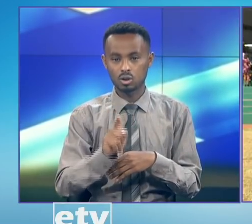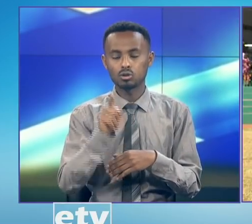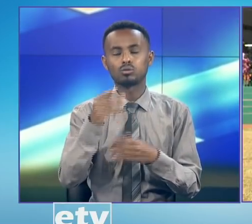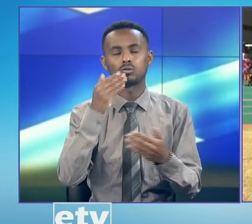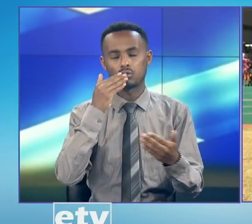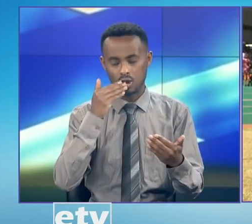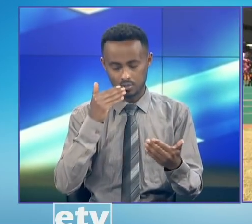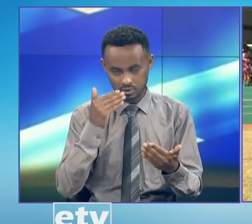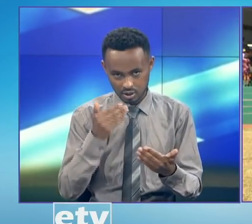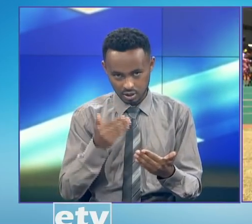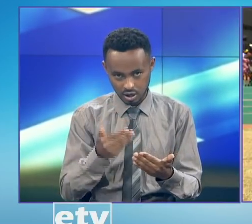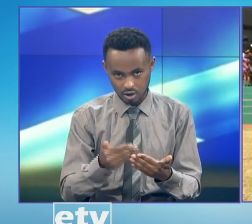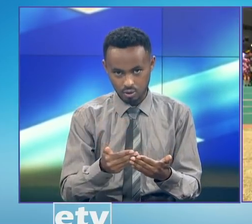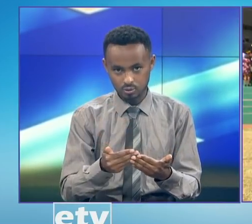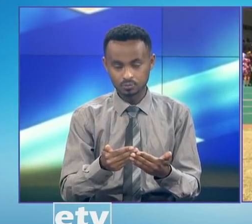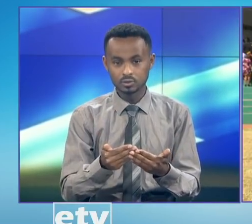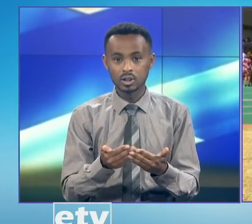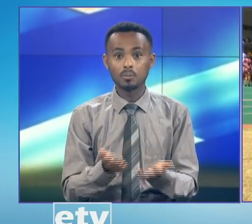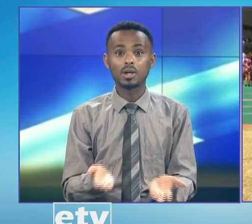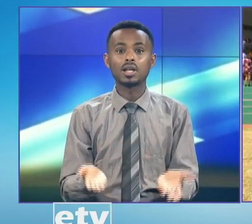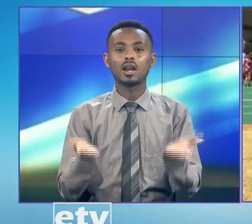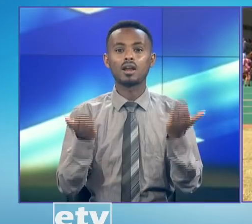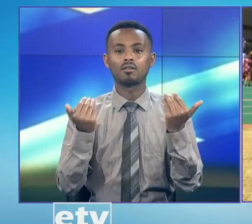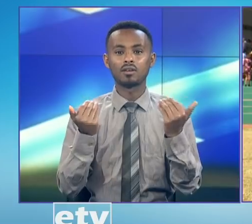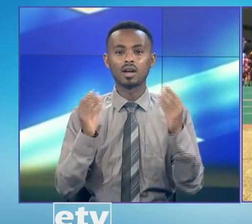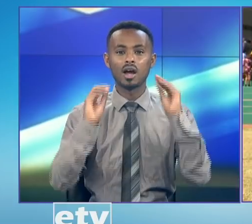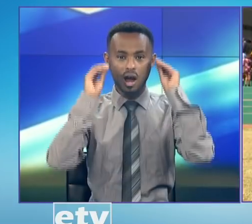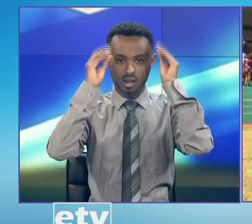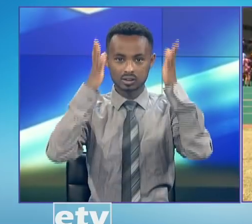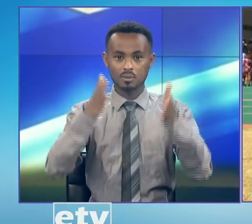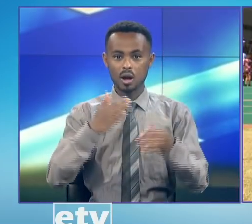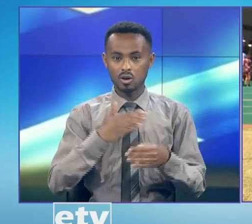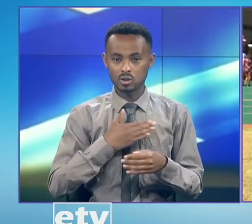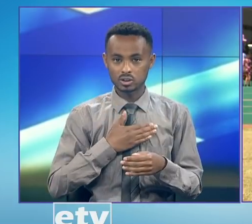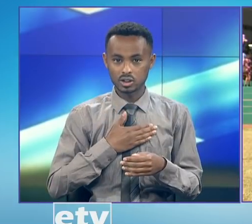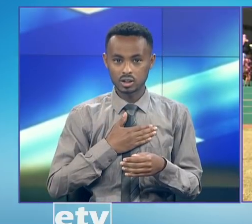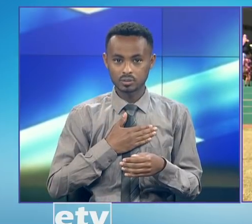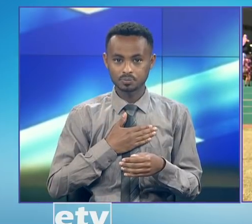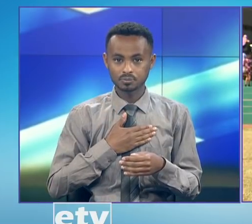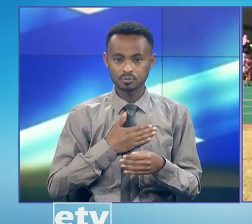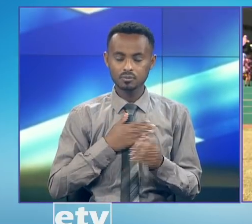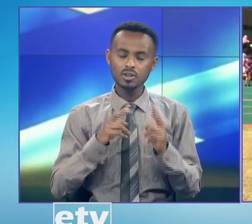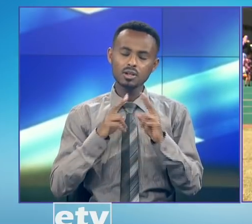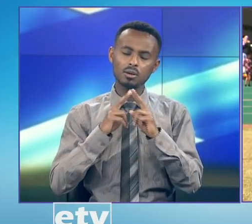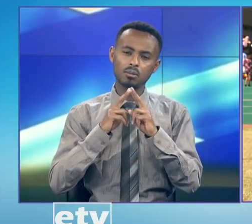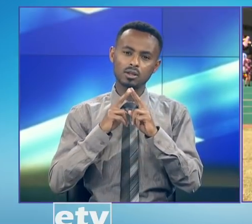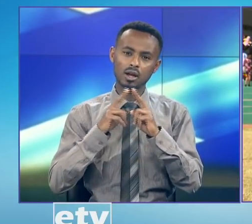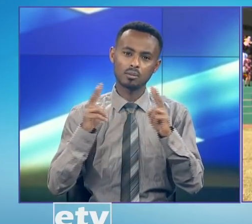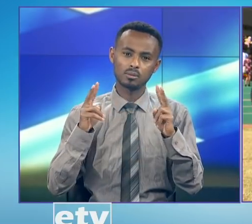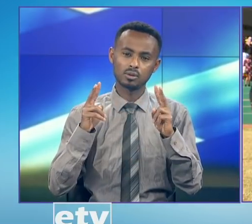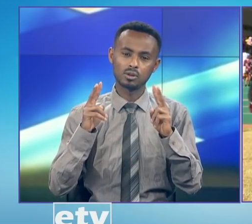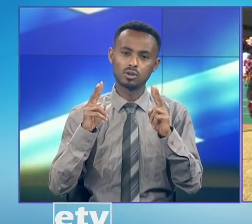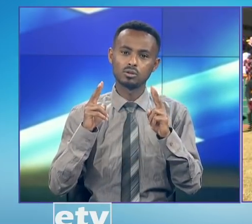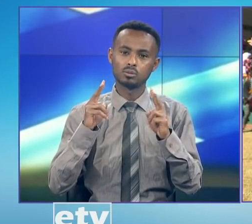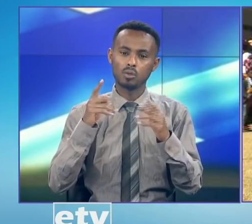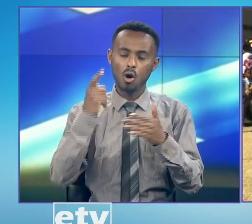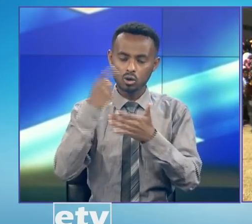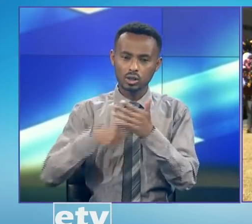እሱን አመሰግናለሁ በተረፈ አስተማሪዎችም በጣም